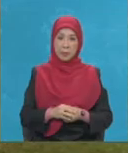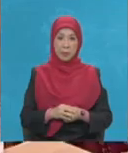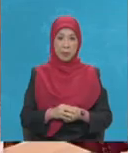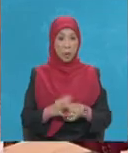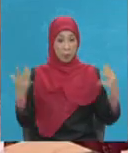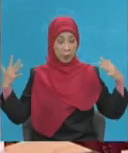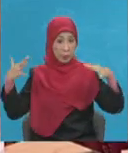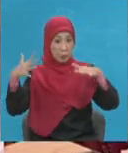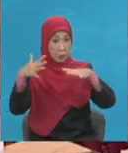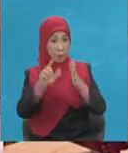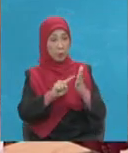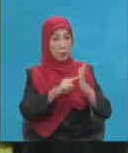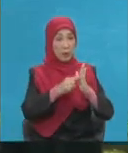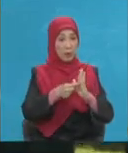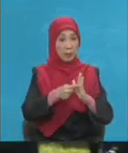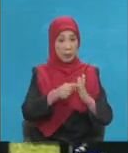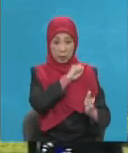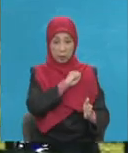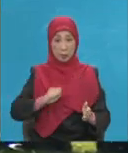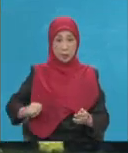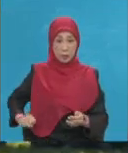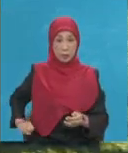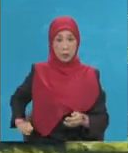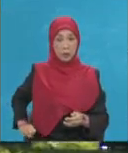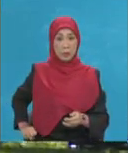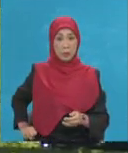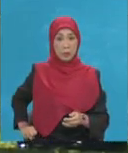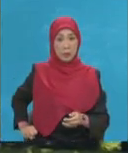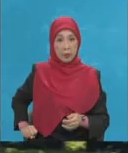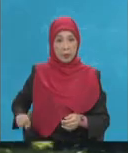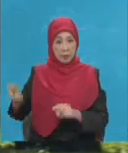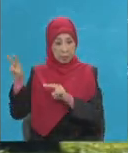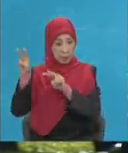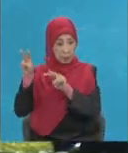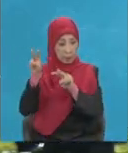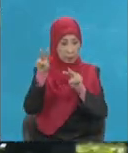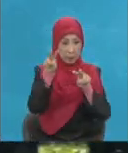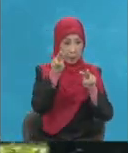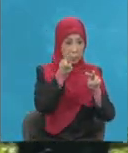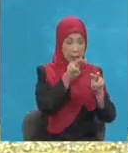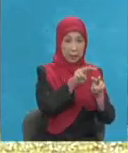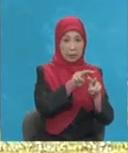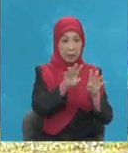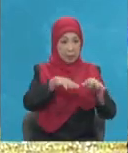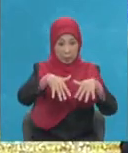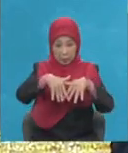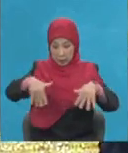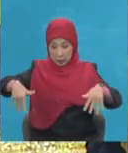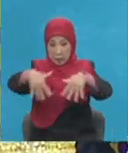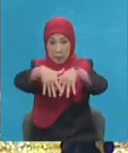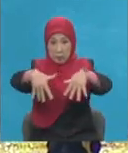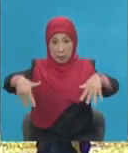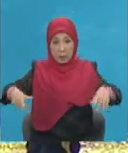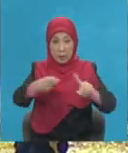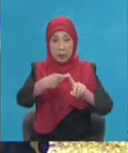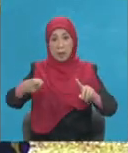Upacara Perhimpunan Agong bermula dengan Kebawah Duli Yang Maha Mulia berkenan memeriksa pasukan perbarisan kawalan kehormatan